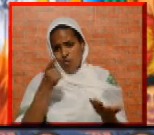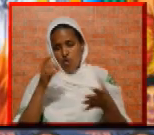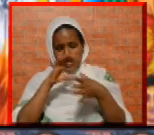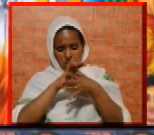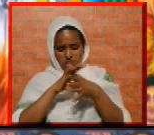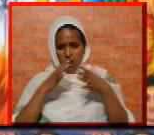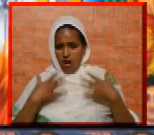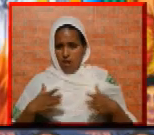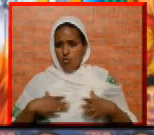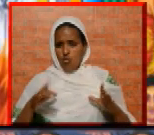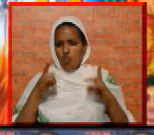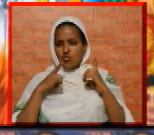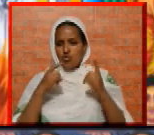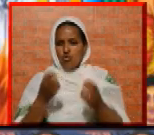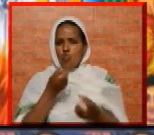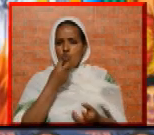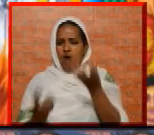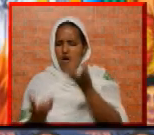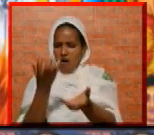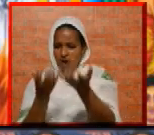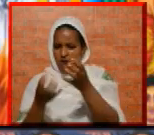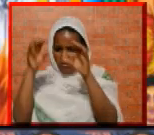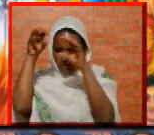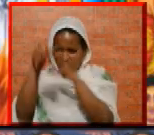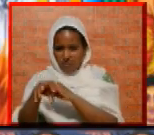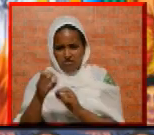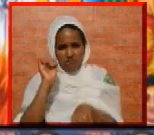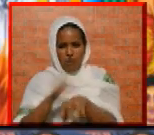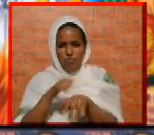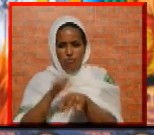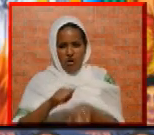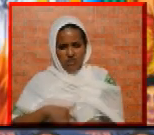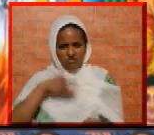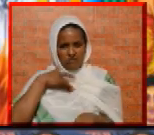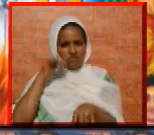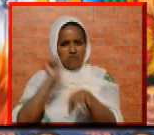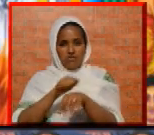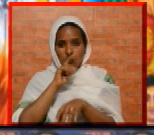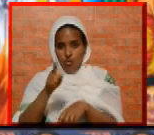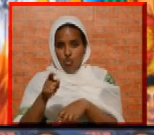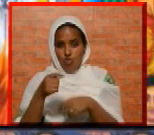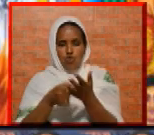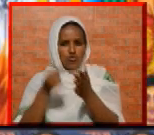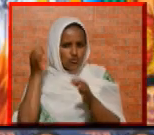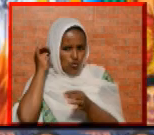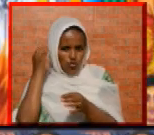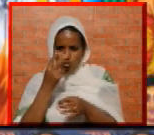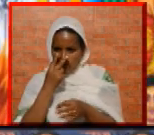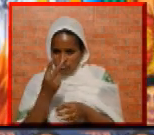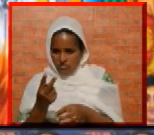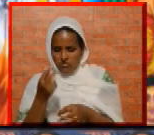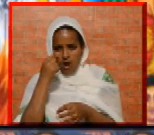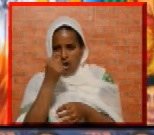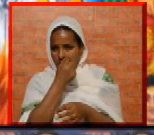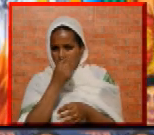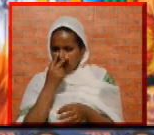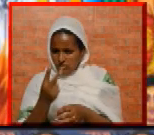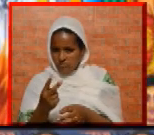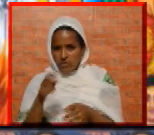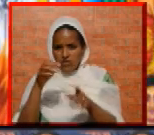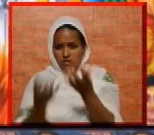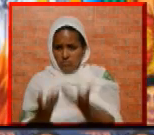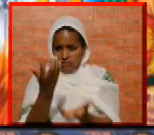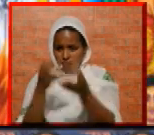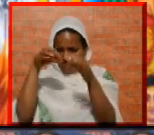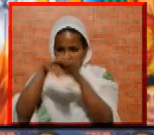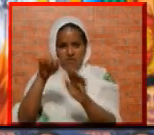ነው በስጋ ላይ የሚመጣ ቅጣት ፈላ ውስጥ አይን እያየ መግባት እነደደ እሳት ውስጥ አይን እያየ ጆሮ እየሰማ